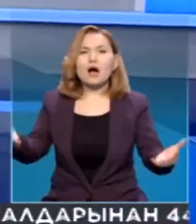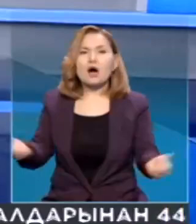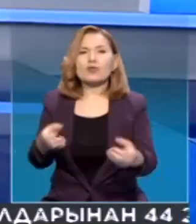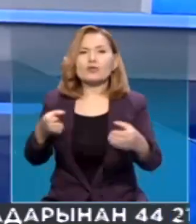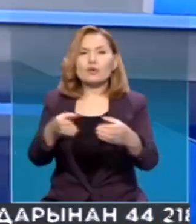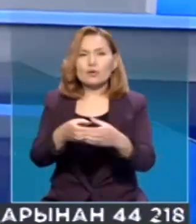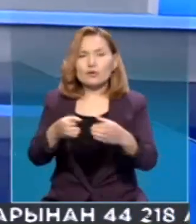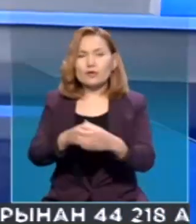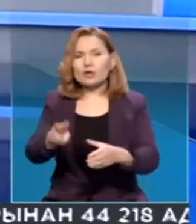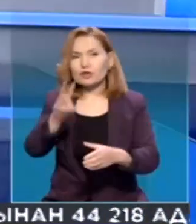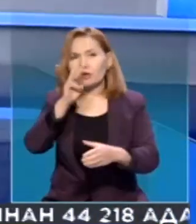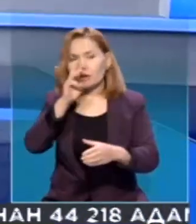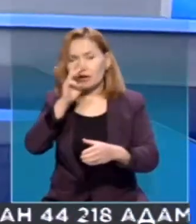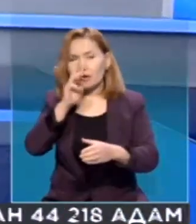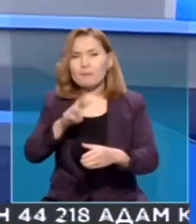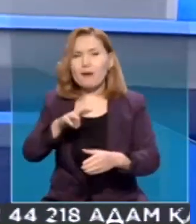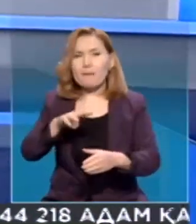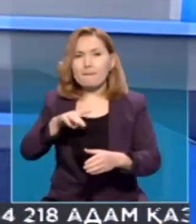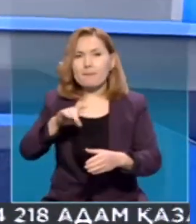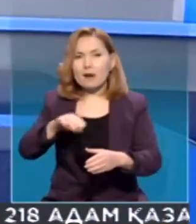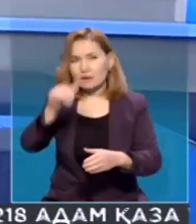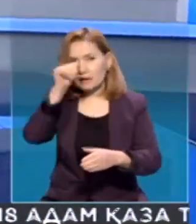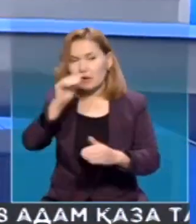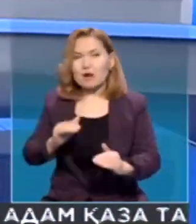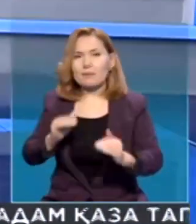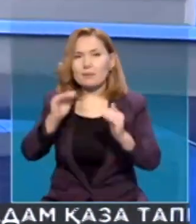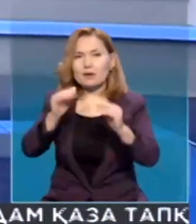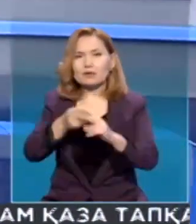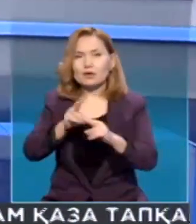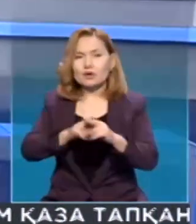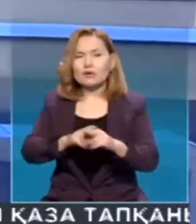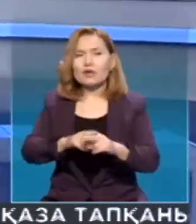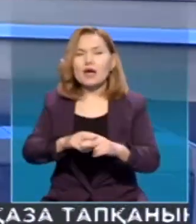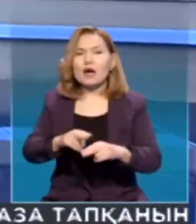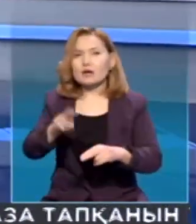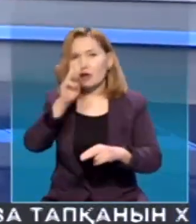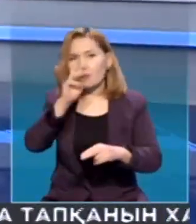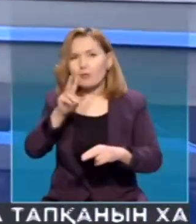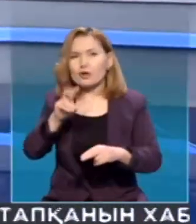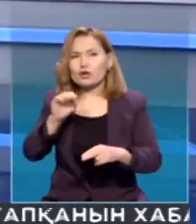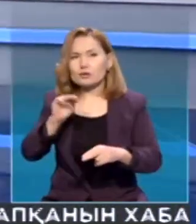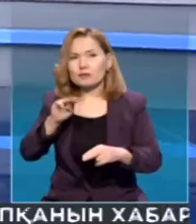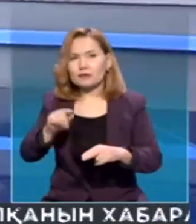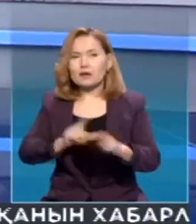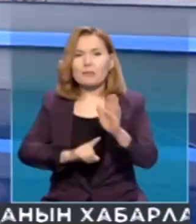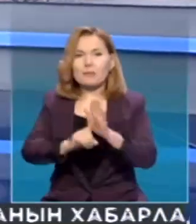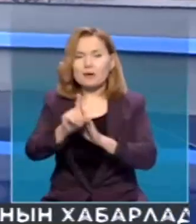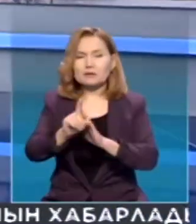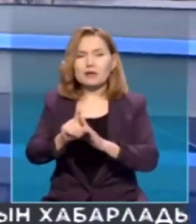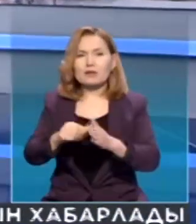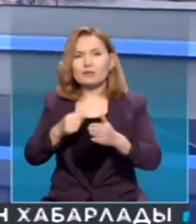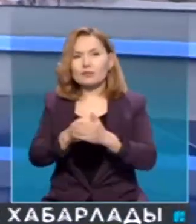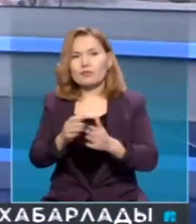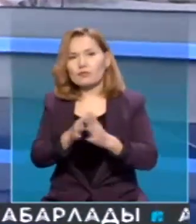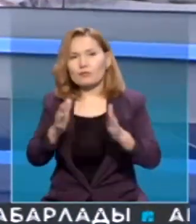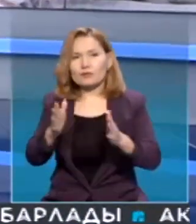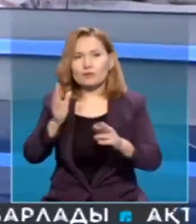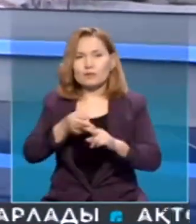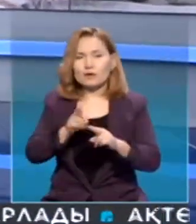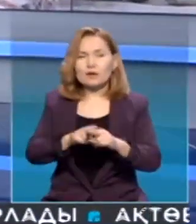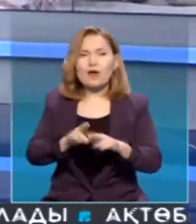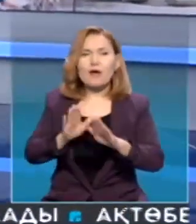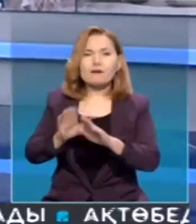Құтқарушылардың жалақысы наурыздан бастап көтеріледі. Ең төменгі еңбекақы 200 мың теңгенің шамасында болады. Бұл туралы төтенше жағдайлар